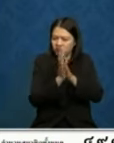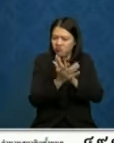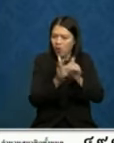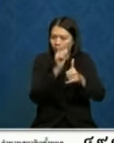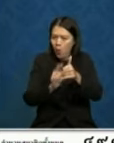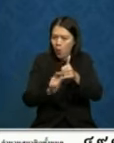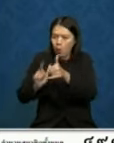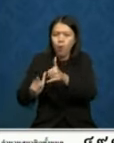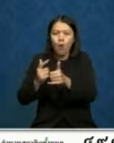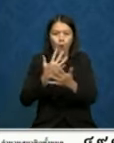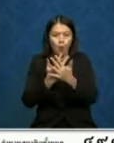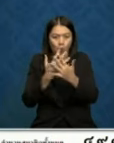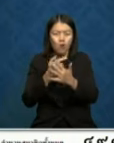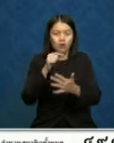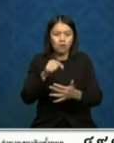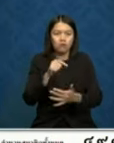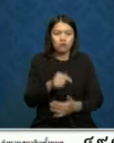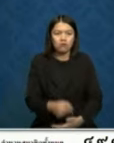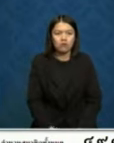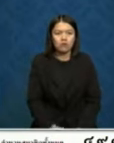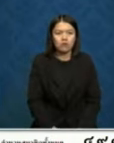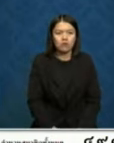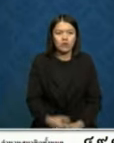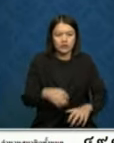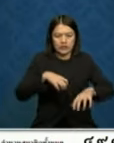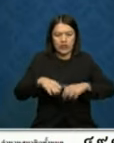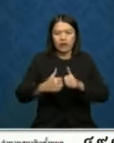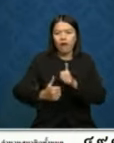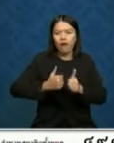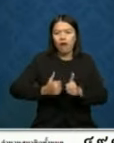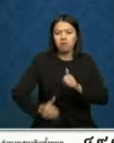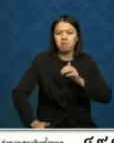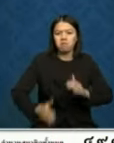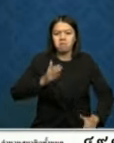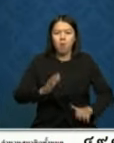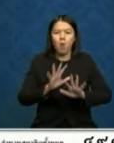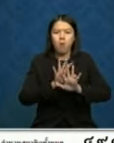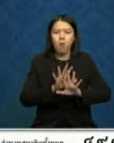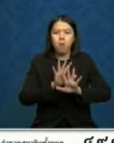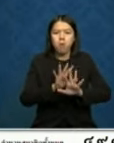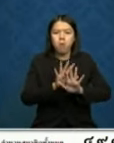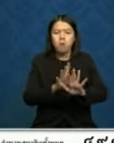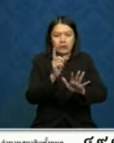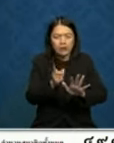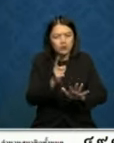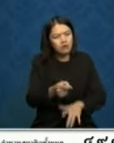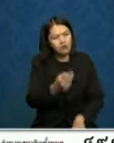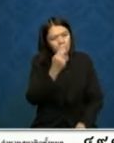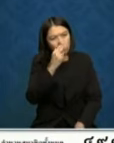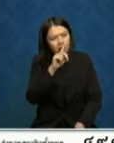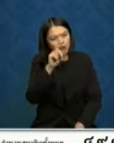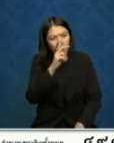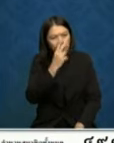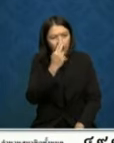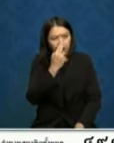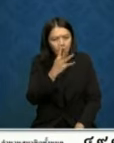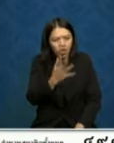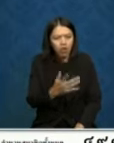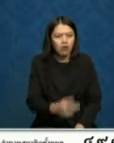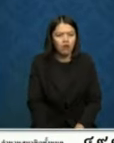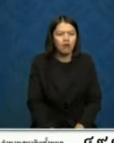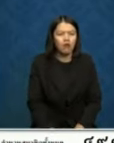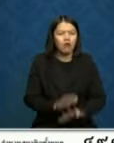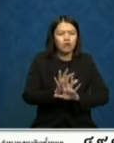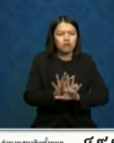ยของผู้ต้องขังค่ะซึ่งมีการจัดการแข่งขันนะคะสวนสนามกันอย่างจริงจังค่ะแต่ดิฉันไม่เห็นจริงๆค่ะท่านประธานว่า